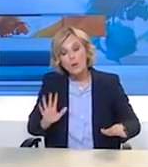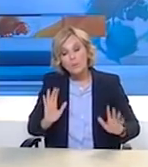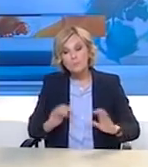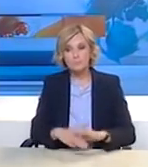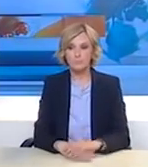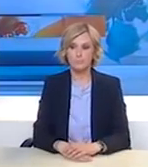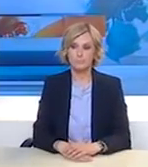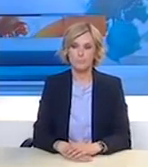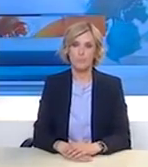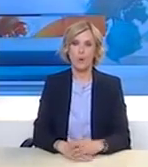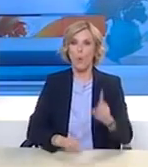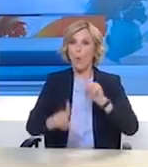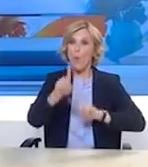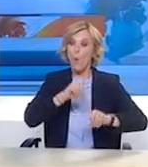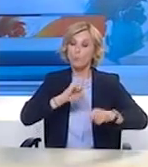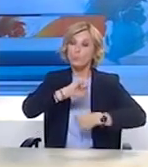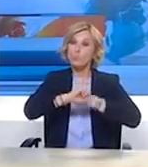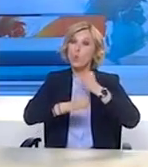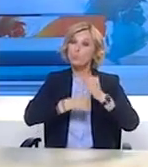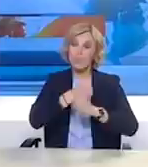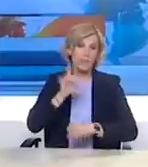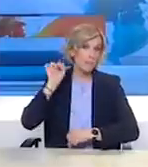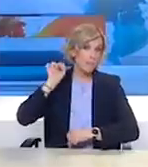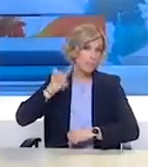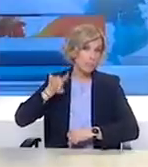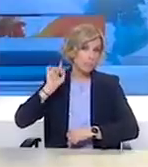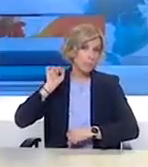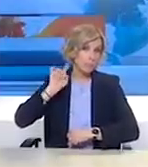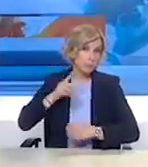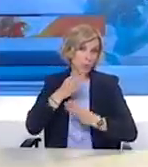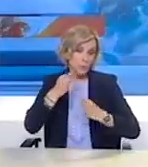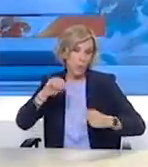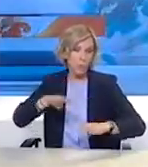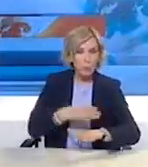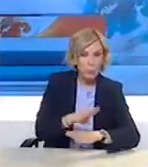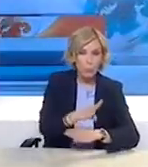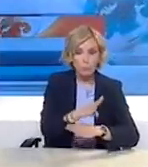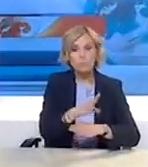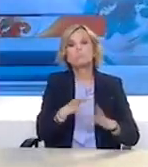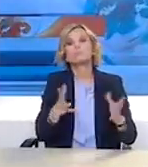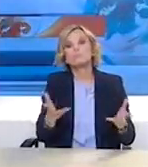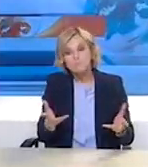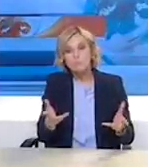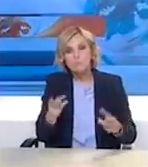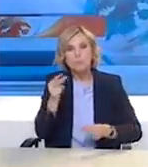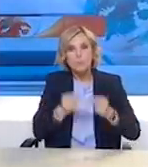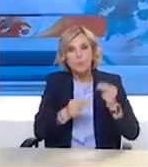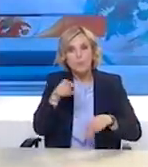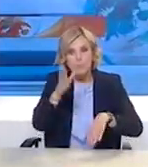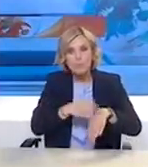οποιαδήποτε προσπάθεια να ξεφύγουμε από αυτά που έχουμε αποφασίσει και από αυτά που έχουμε ορίσει προφανώς θα δημιουργήσει